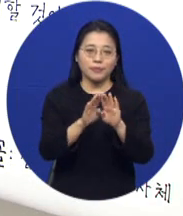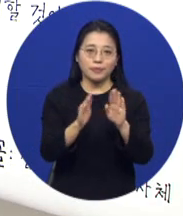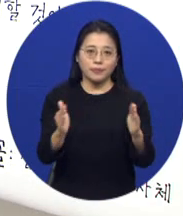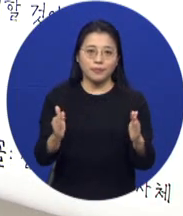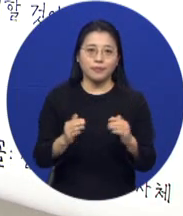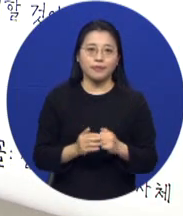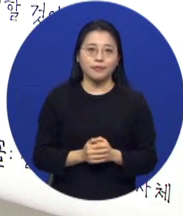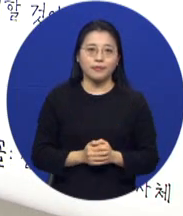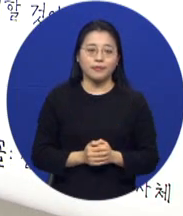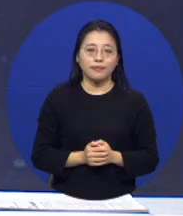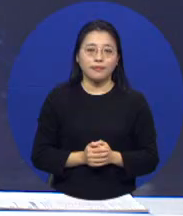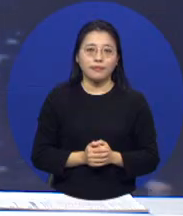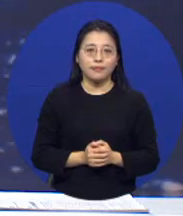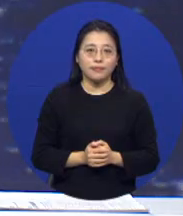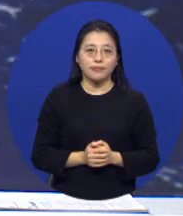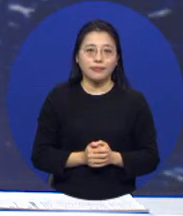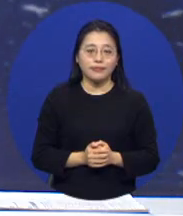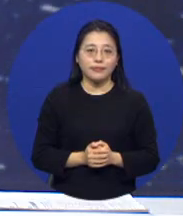박주연입니다